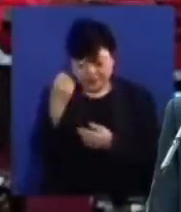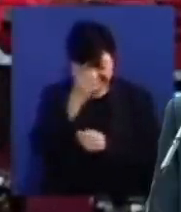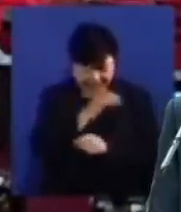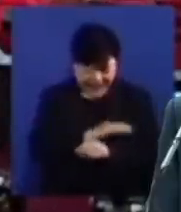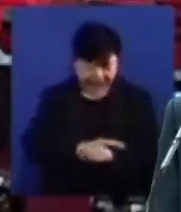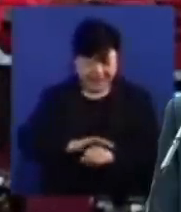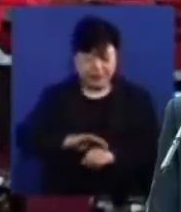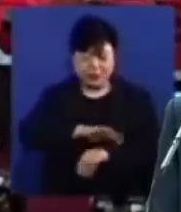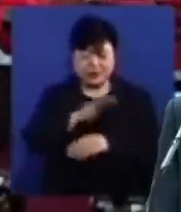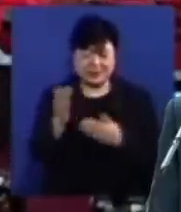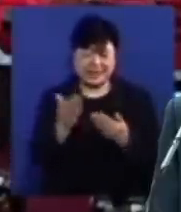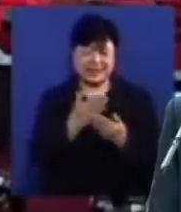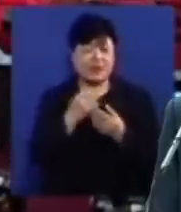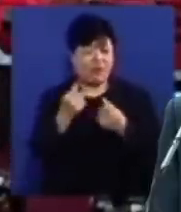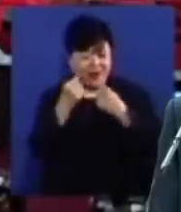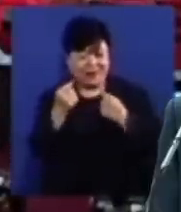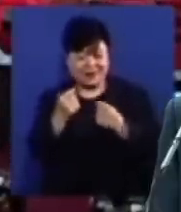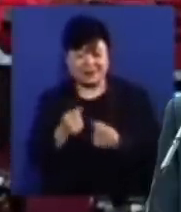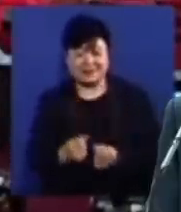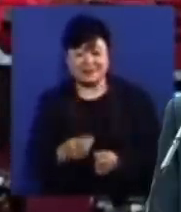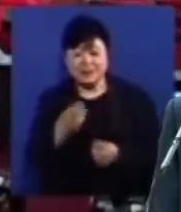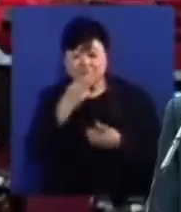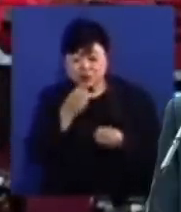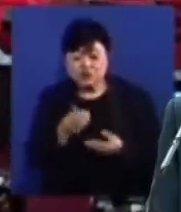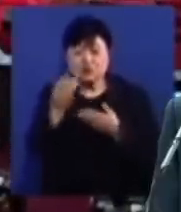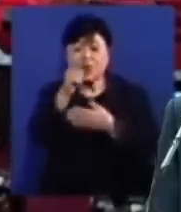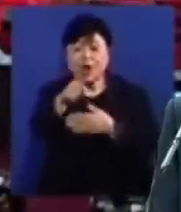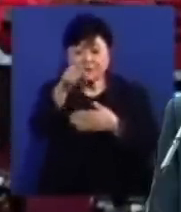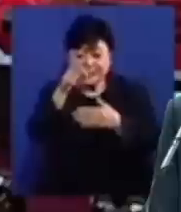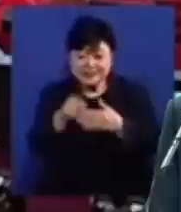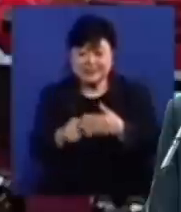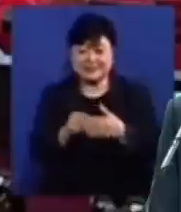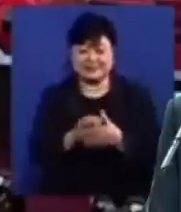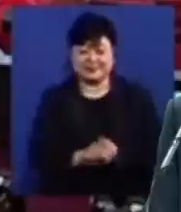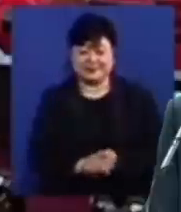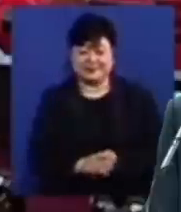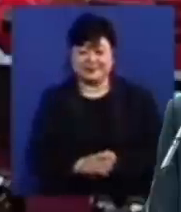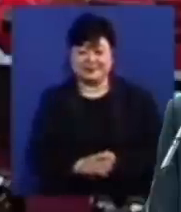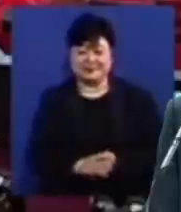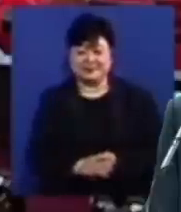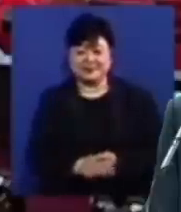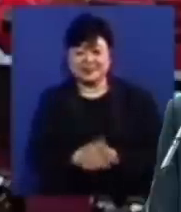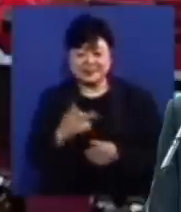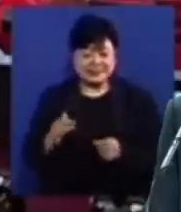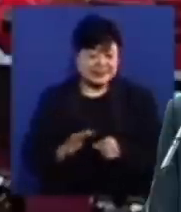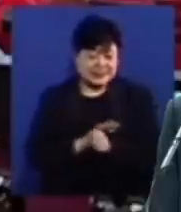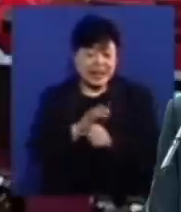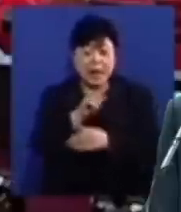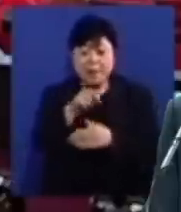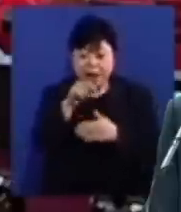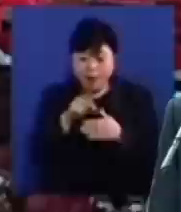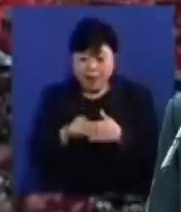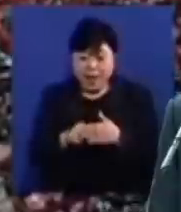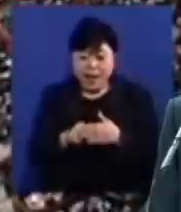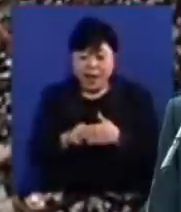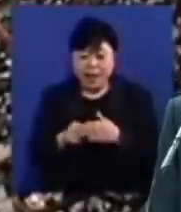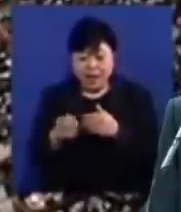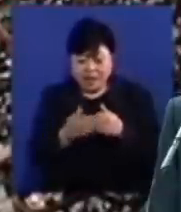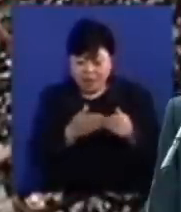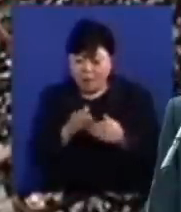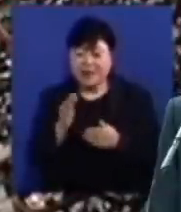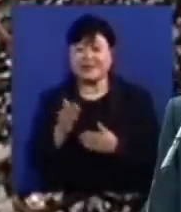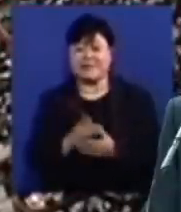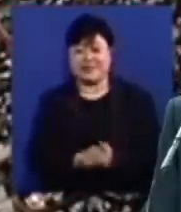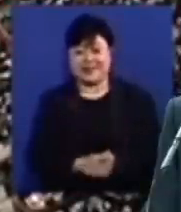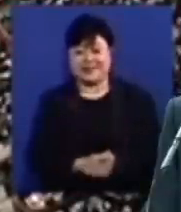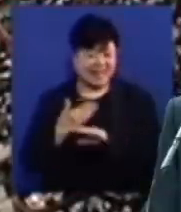같이 범사에 잘됨에 강건한 삼중 축복 가운데서 큰 사랑을 마음속에 체험하게 되는